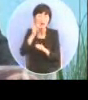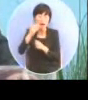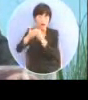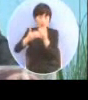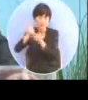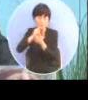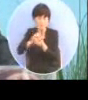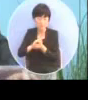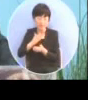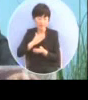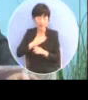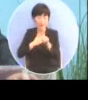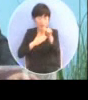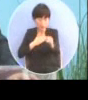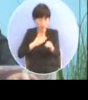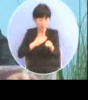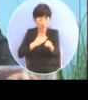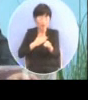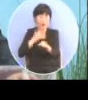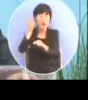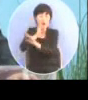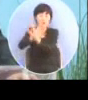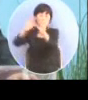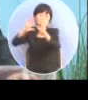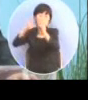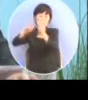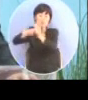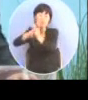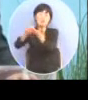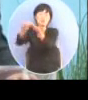Ta sẽ cho ngươi chìa khóa thiên quốc.